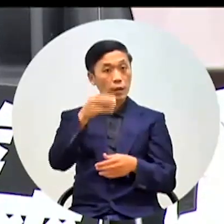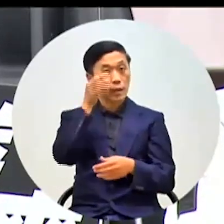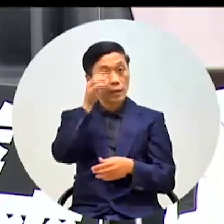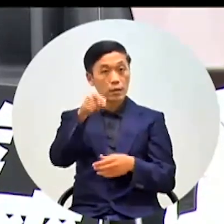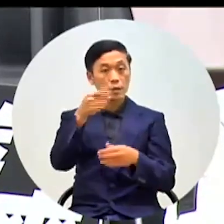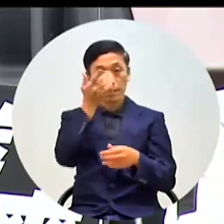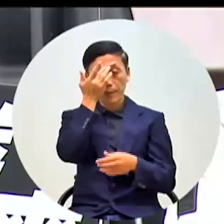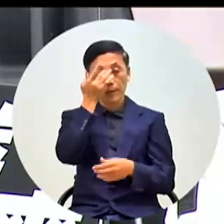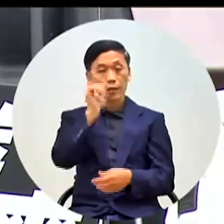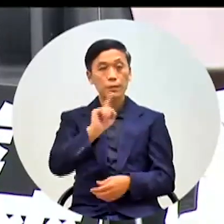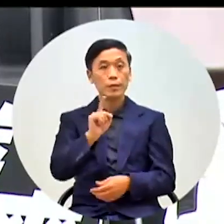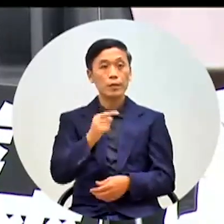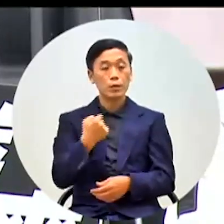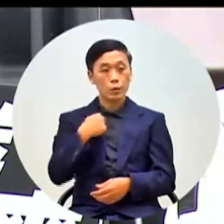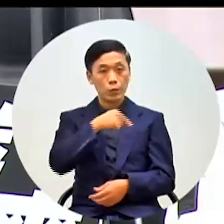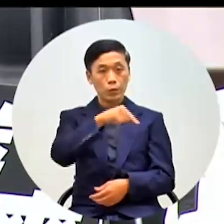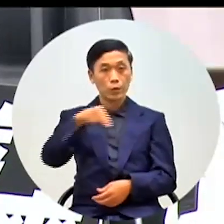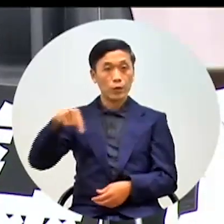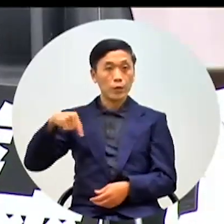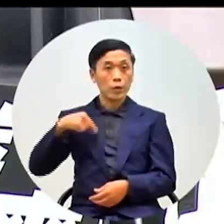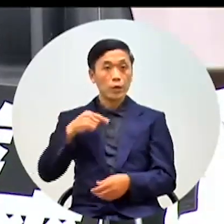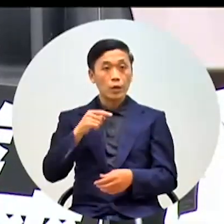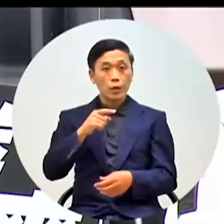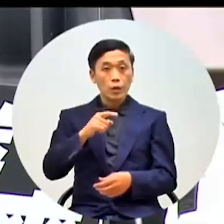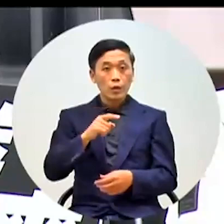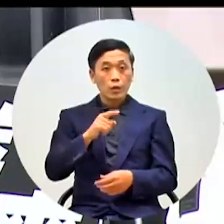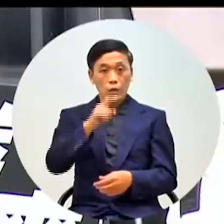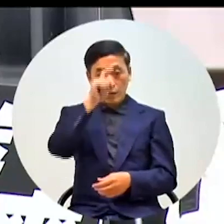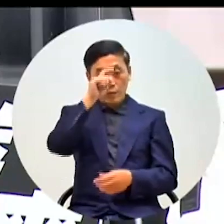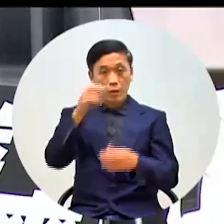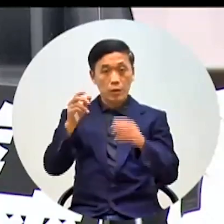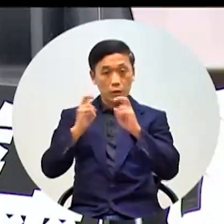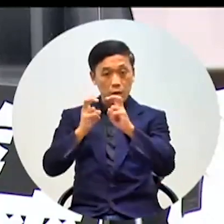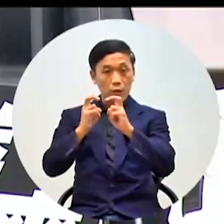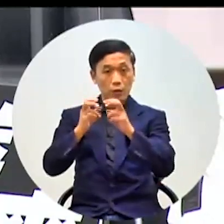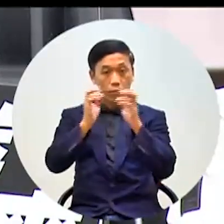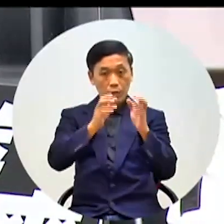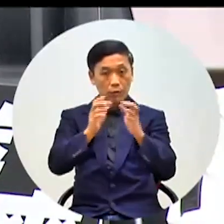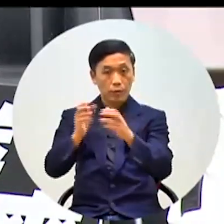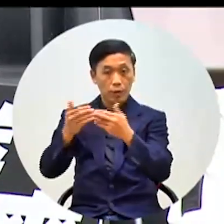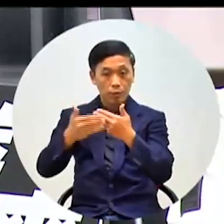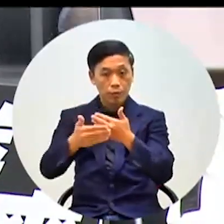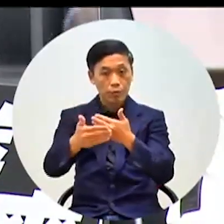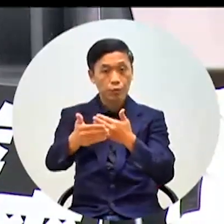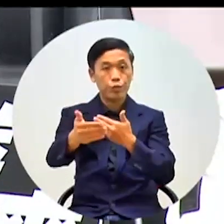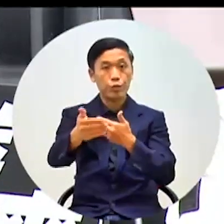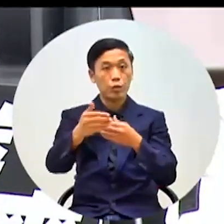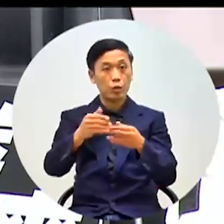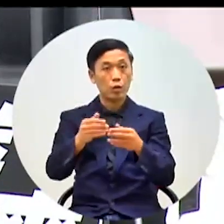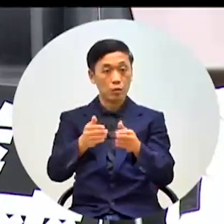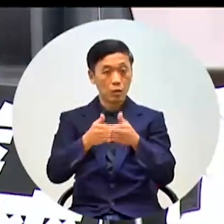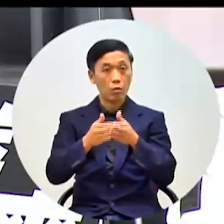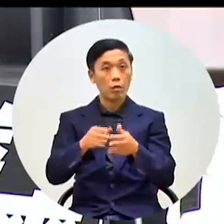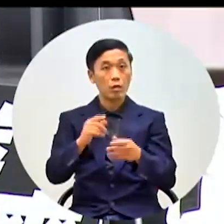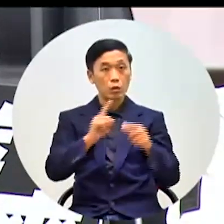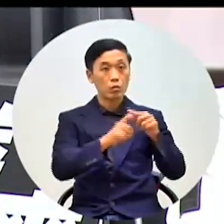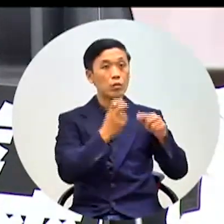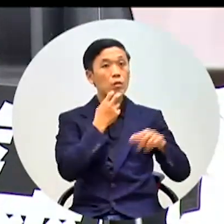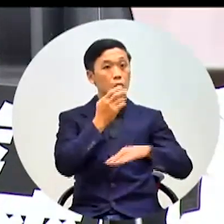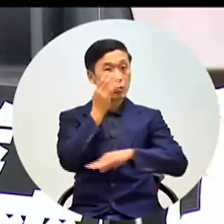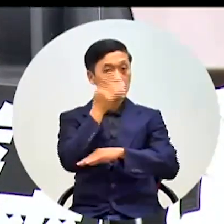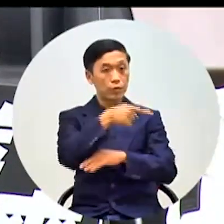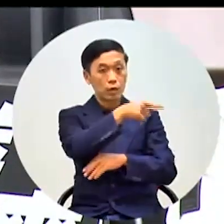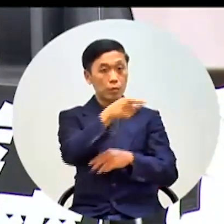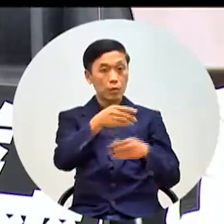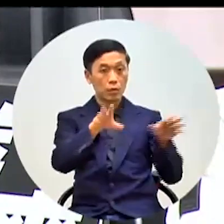题。既然我们呢，强调我们捷运建设的这方面的进度，而且呢，哇，中央给我们非常多的